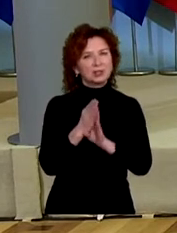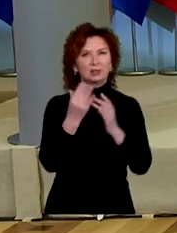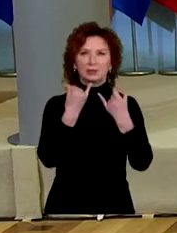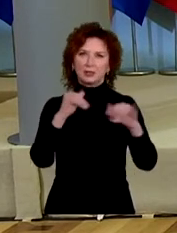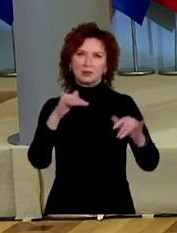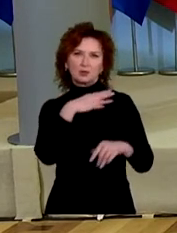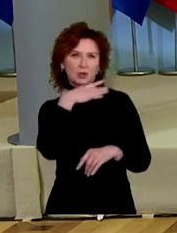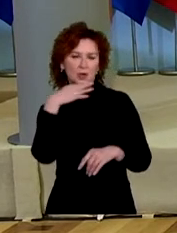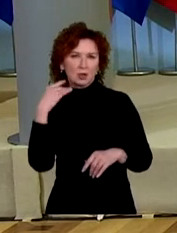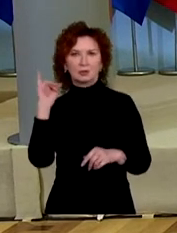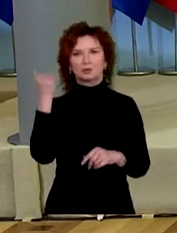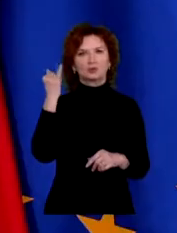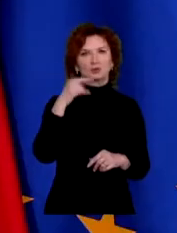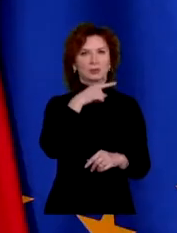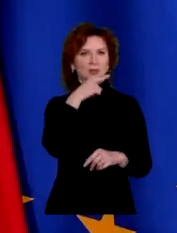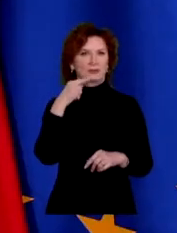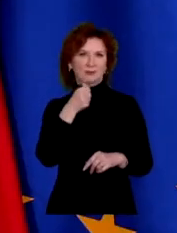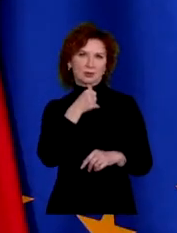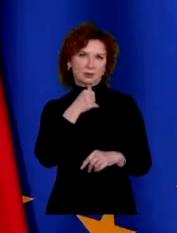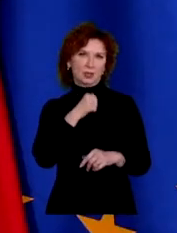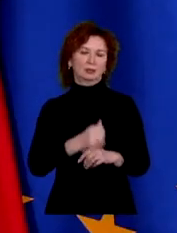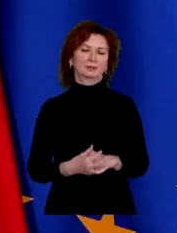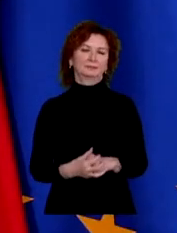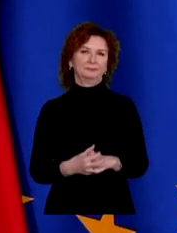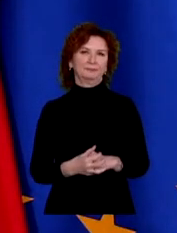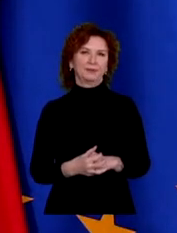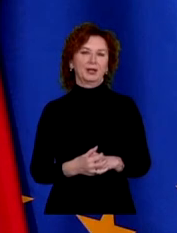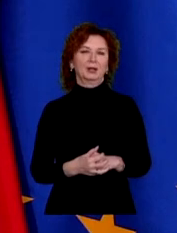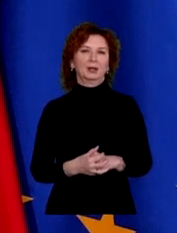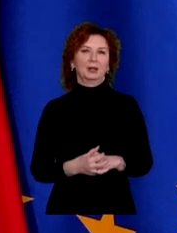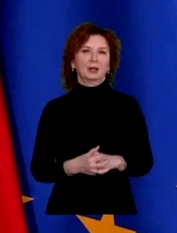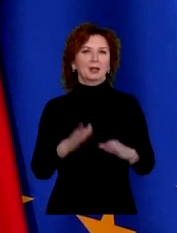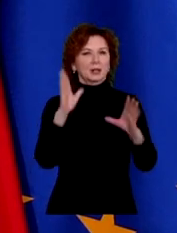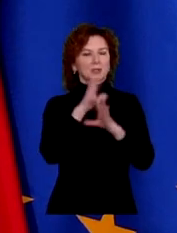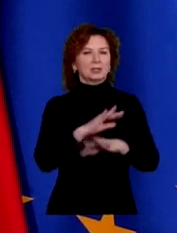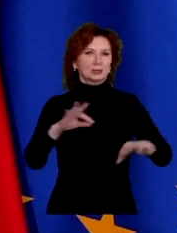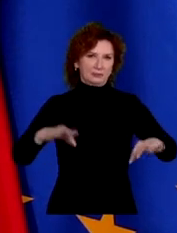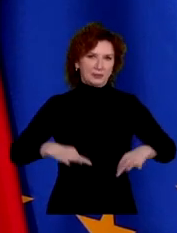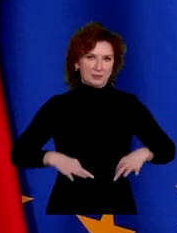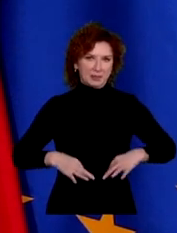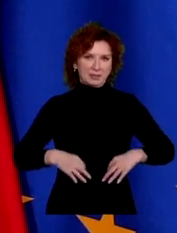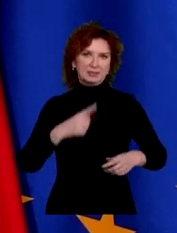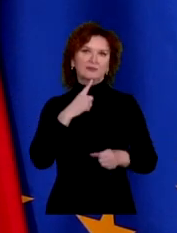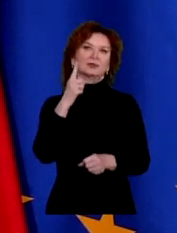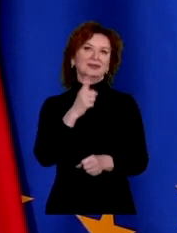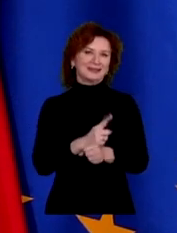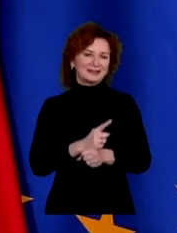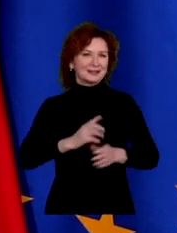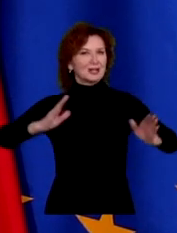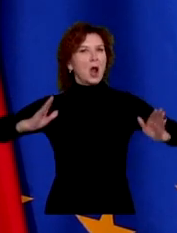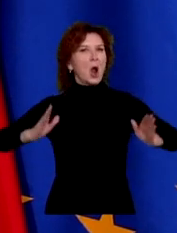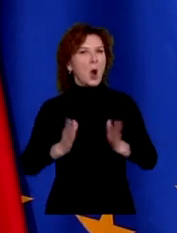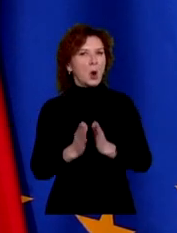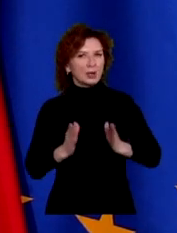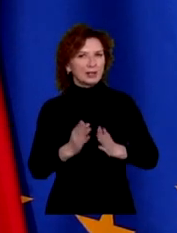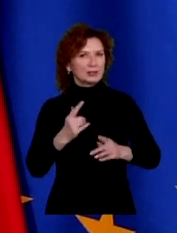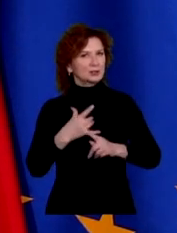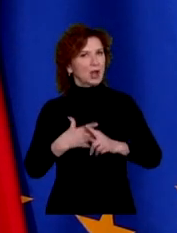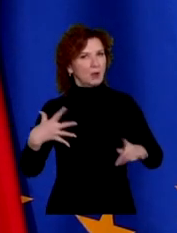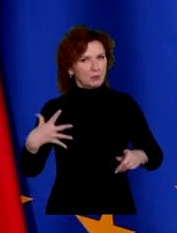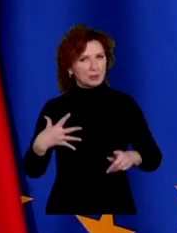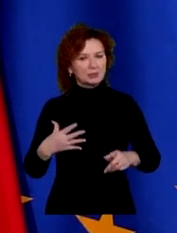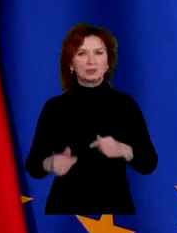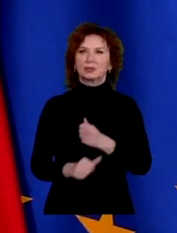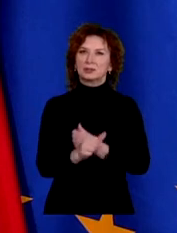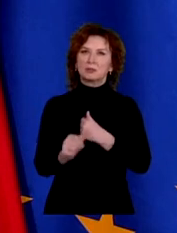czerwone, zielone? Dziękuję panie redaktorze. Szanowni państwo, przy decyzjach dotyczących ograniczeń, dotyczących obostrzeń, które